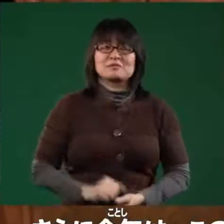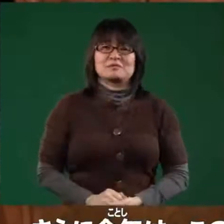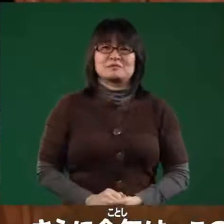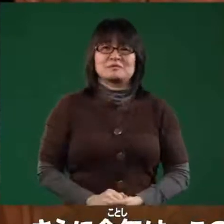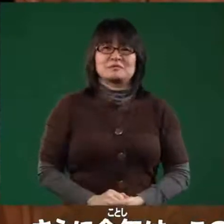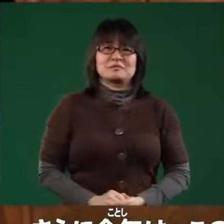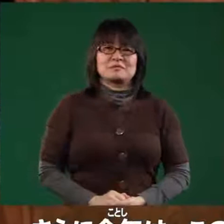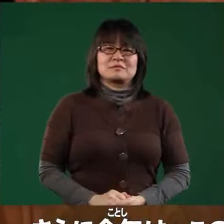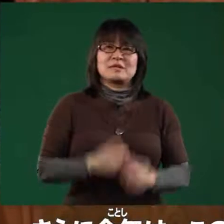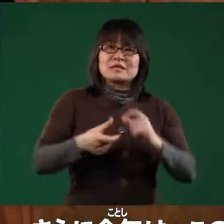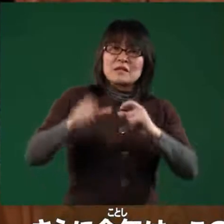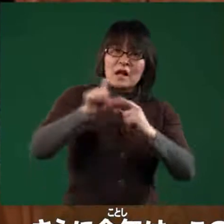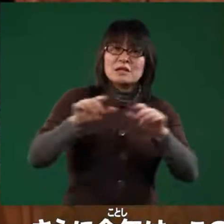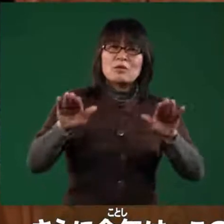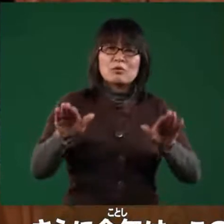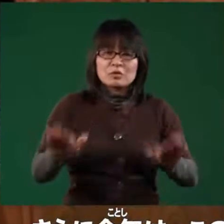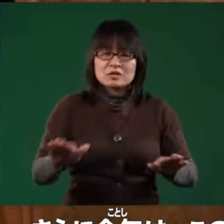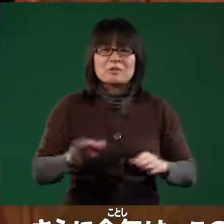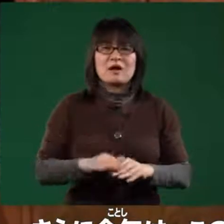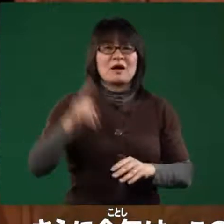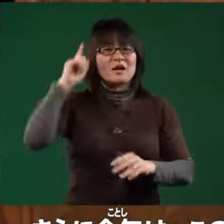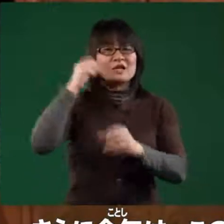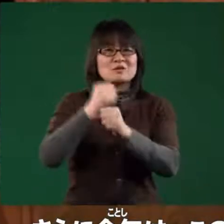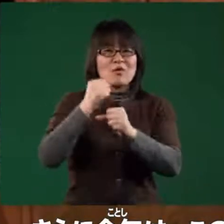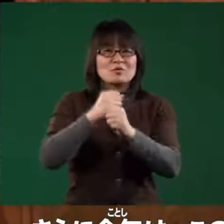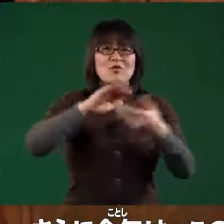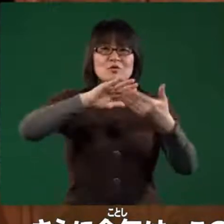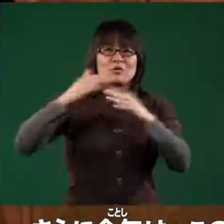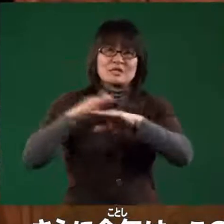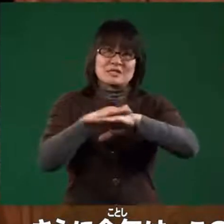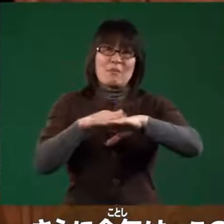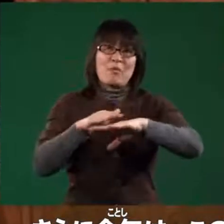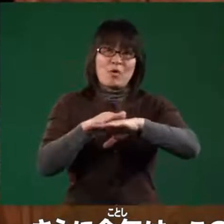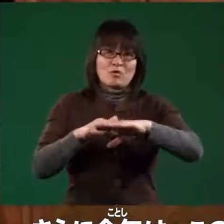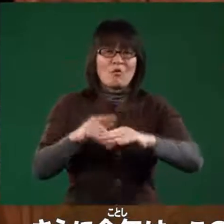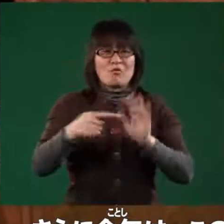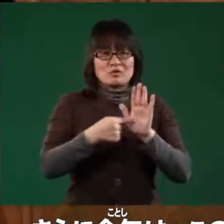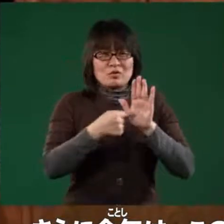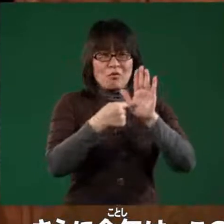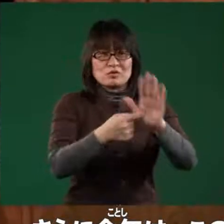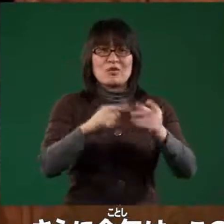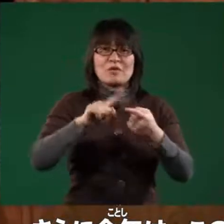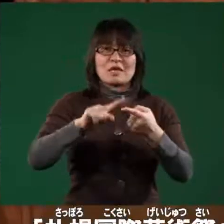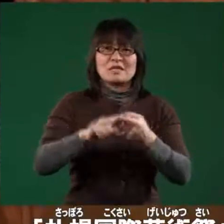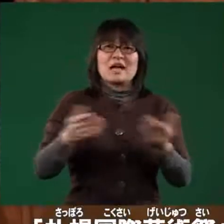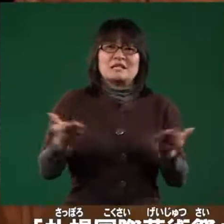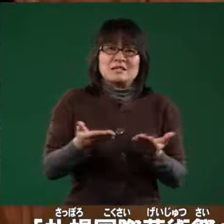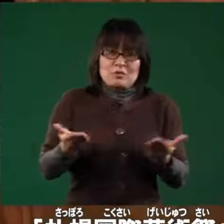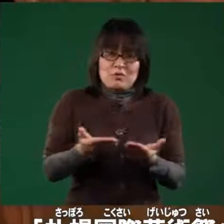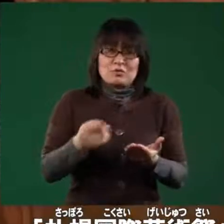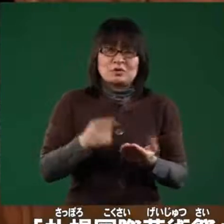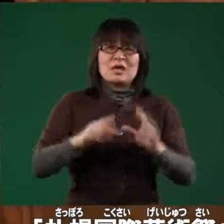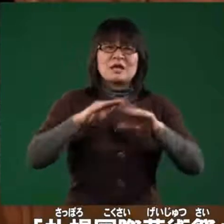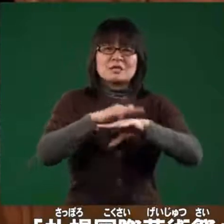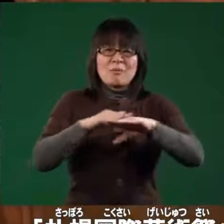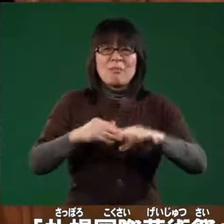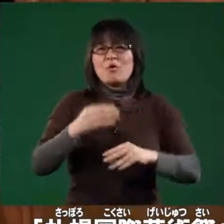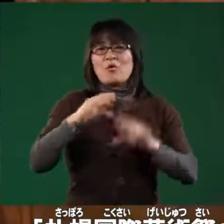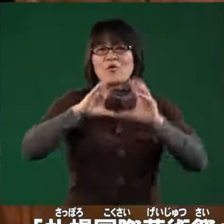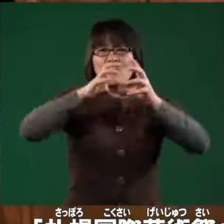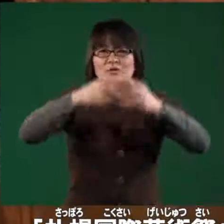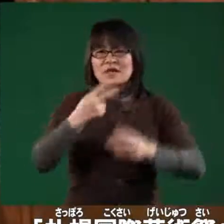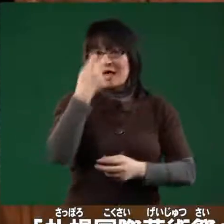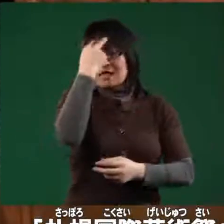さらに、今年はこの創造都市札幌の象徴的な事業として、札幌国際芸術祭